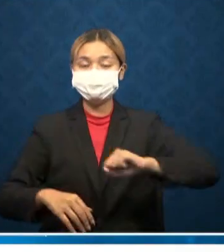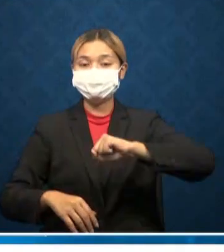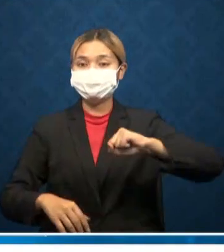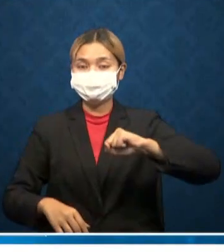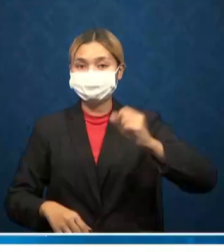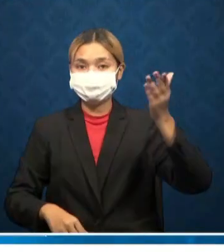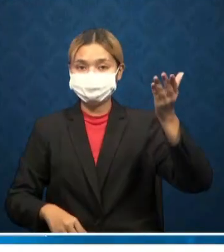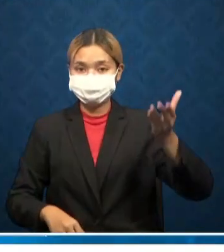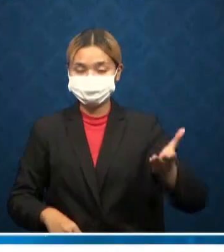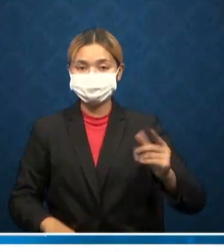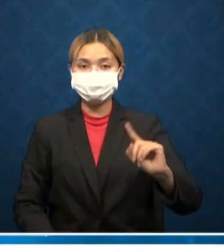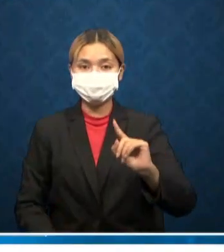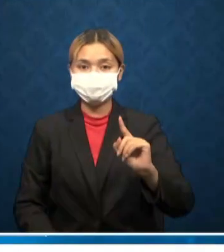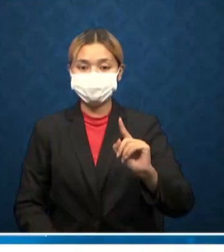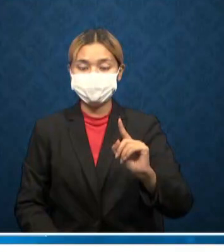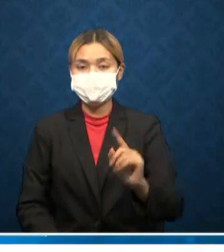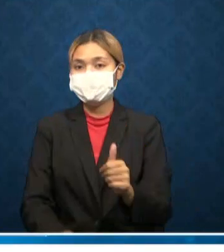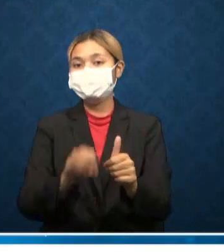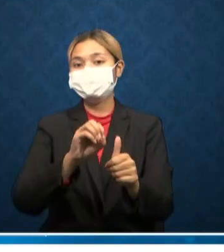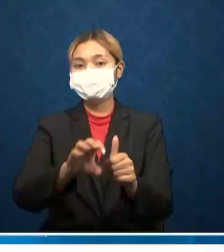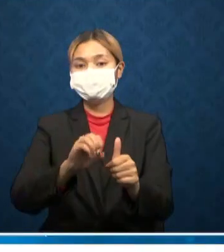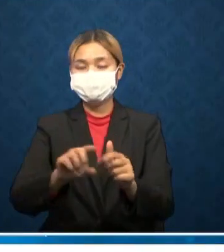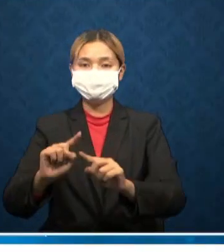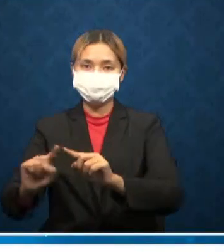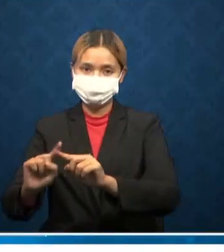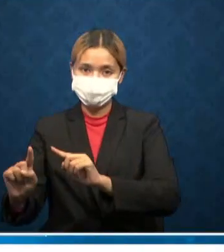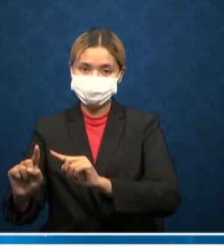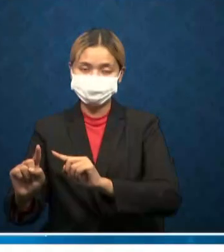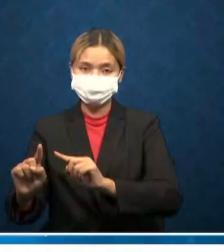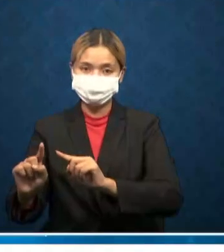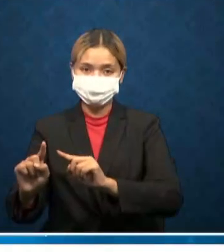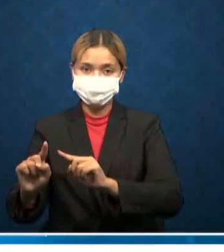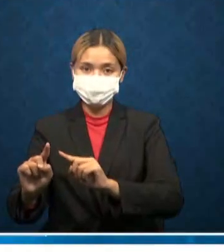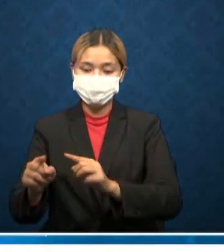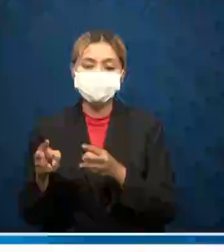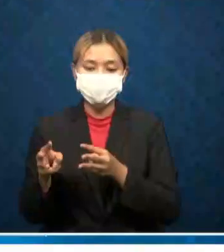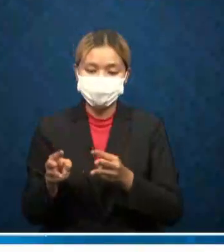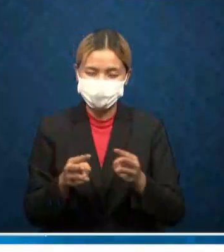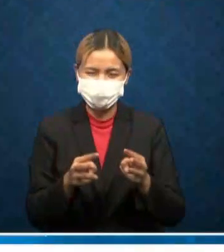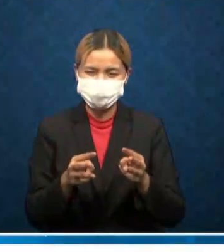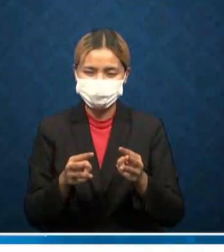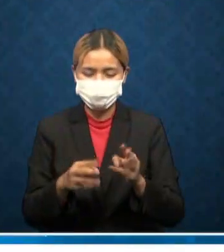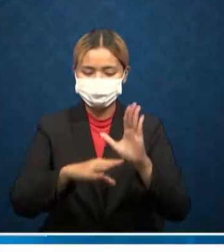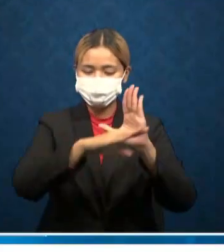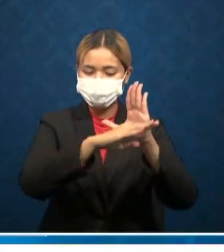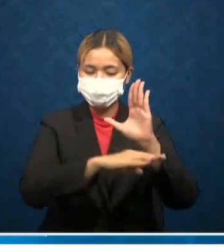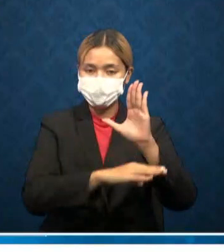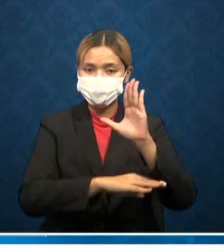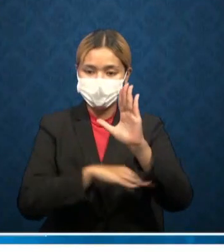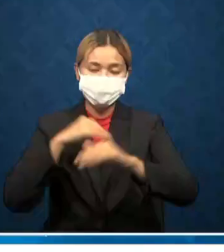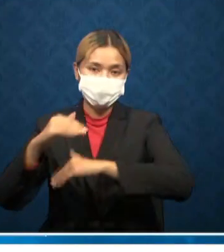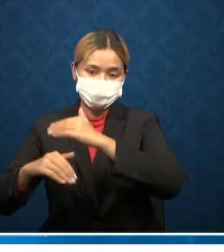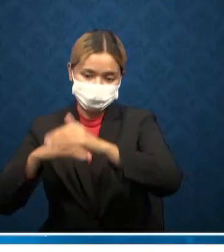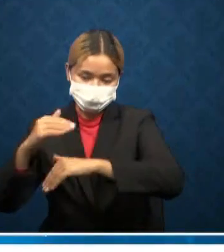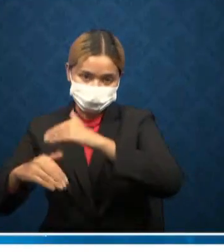ข้อเสนอแนะค่ะส่วนนี้จะเป็นส่วนของการเร่งการเติบโตเพิ่มฮอร์โมนให้กับ